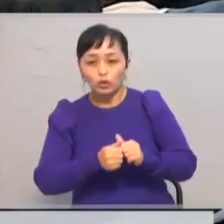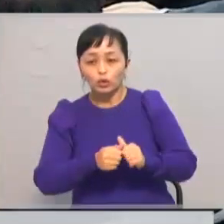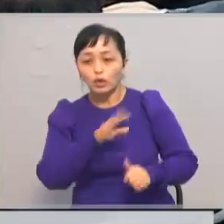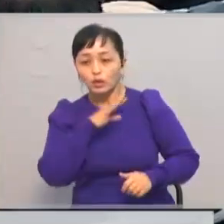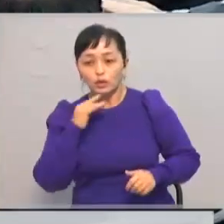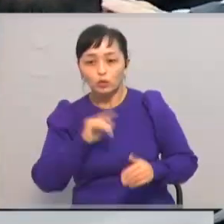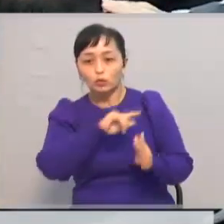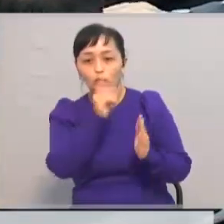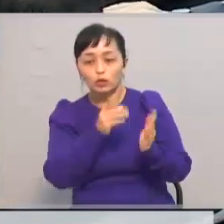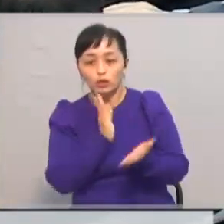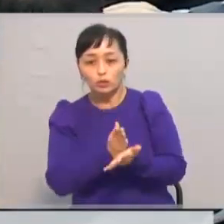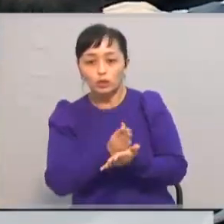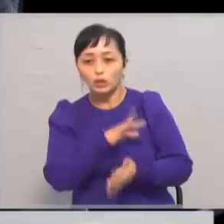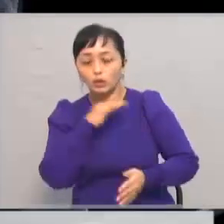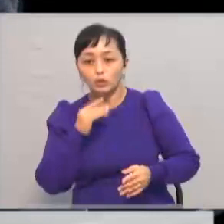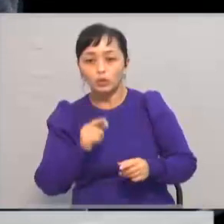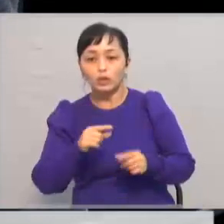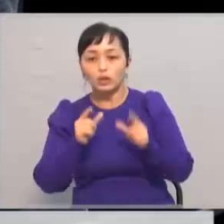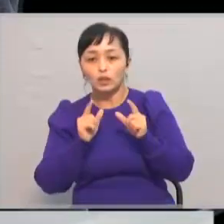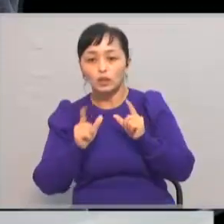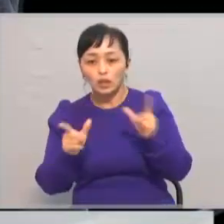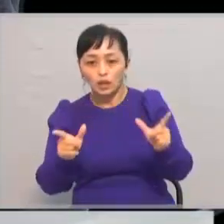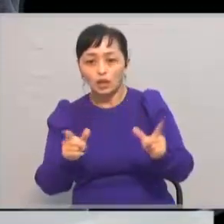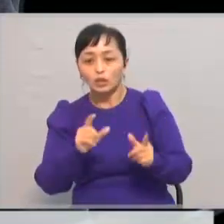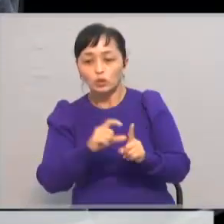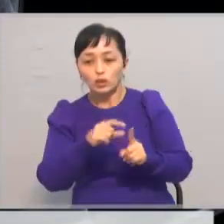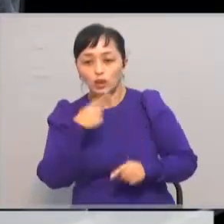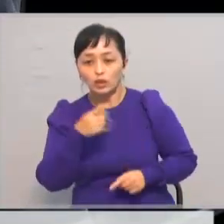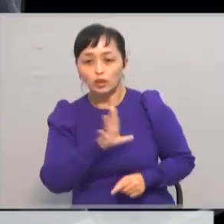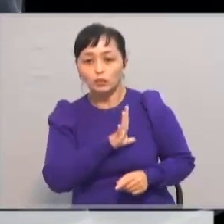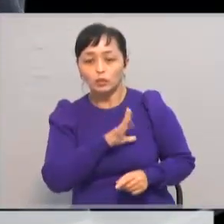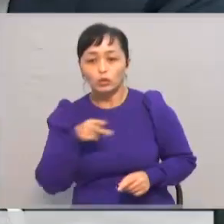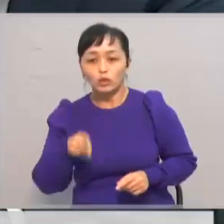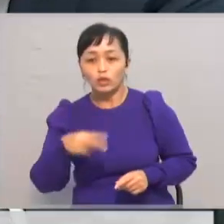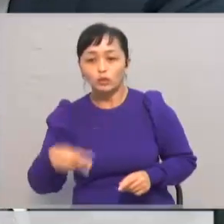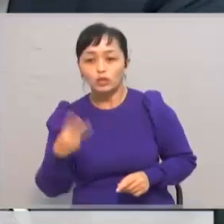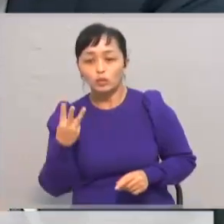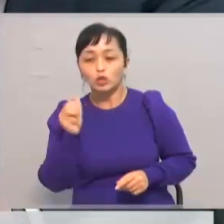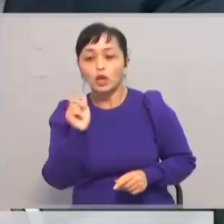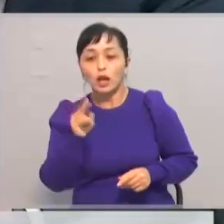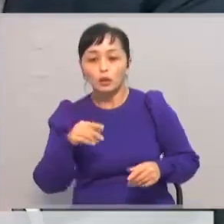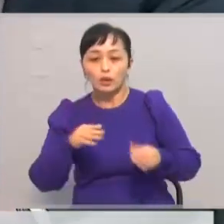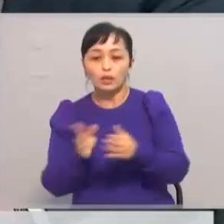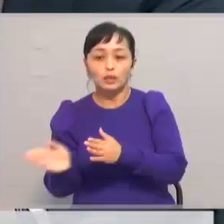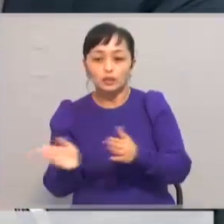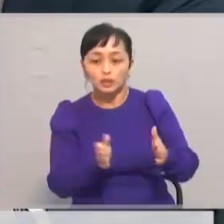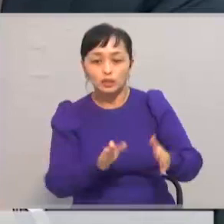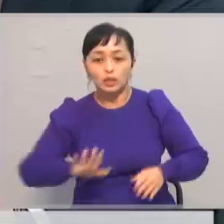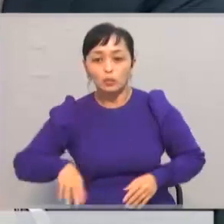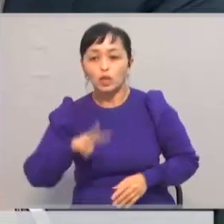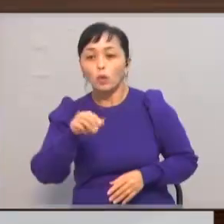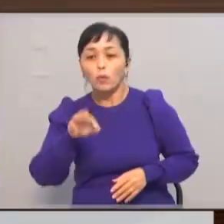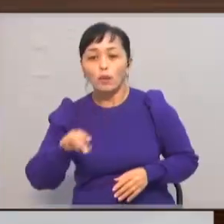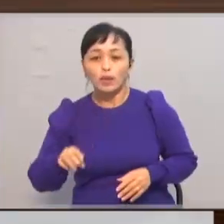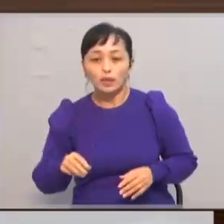отырысында бірқатар ақпараттар айтылды. Көпшілік талқылауына түскен бас жоспар 2023 жылдың ақпан айына дейін жалғасады. Одан әрі мамыр айында